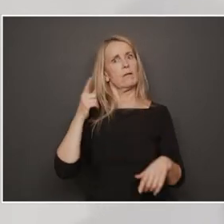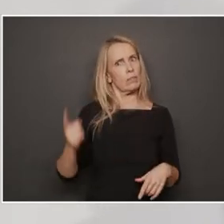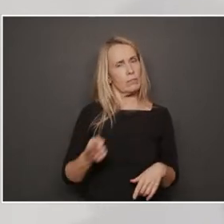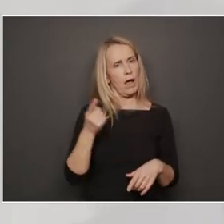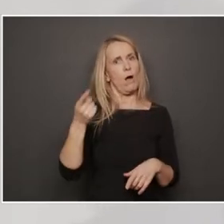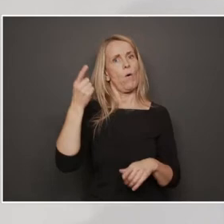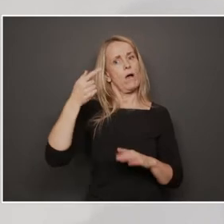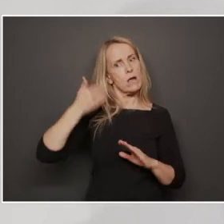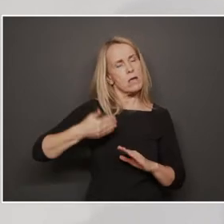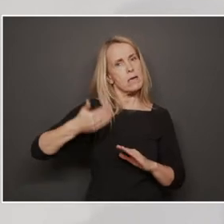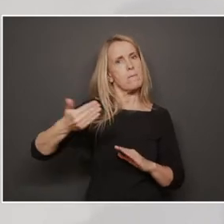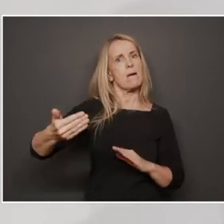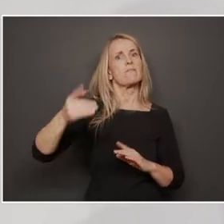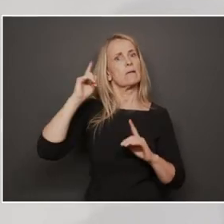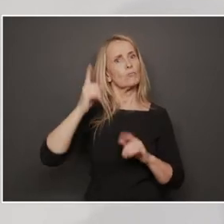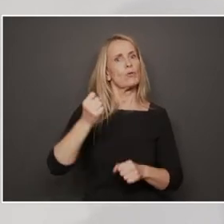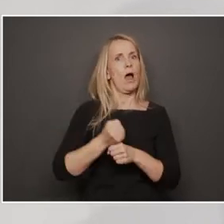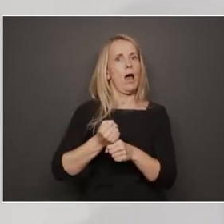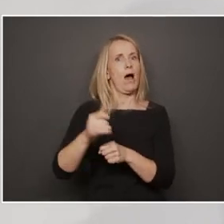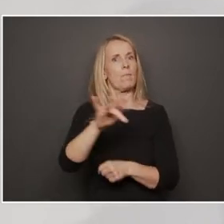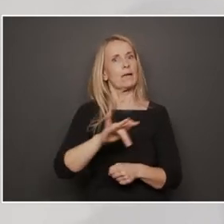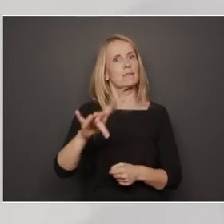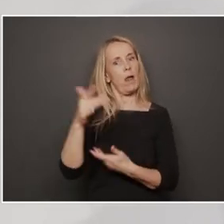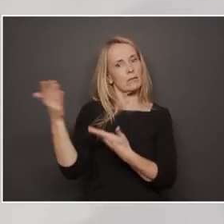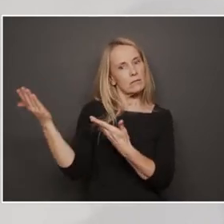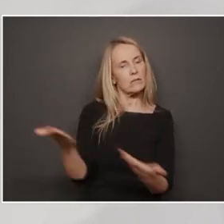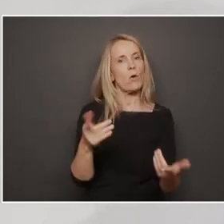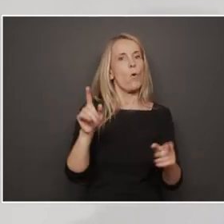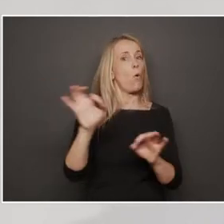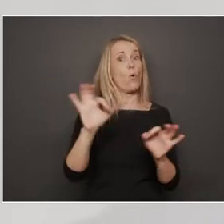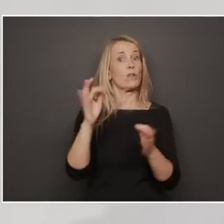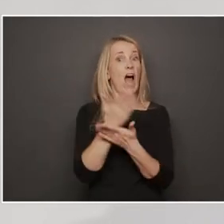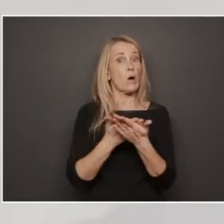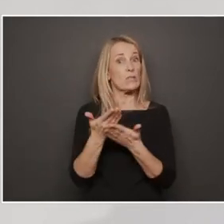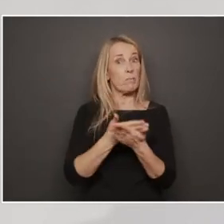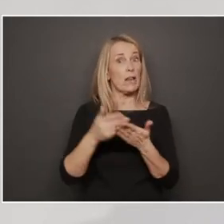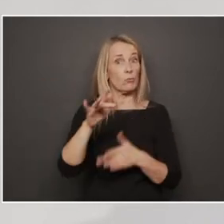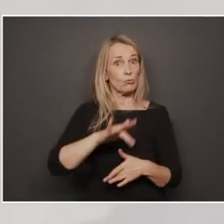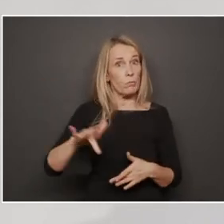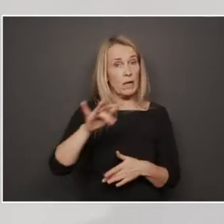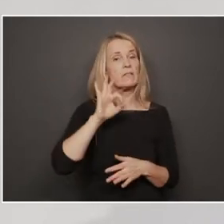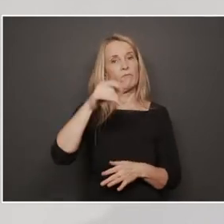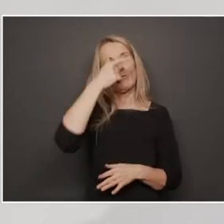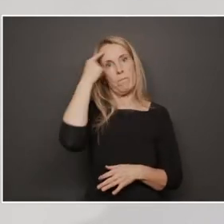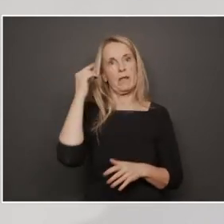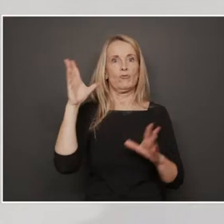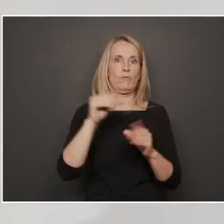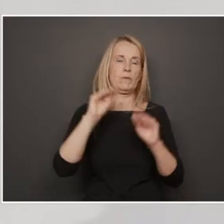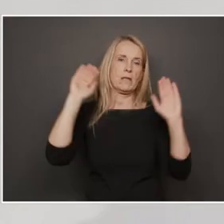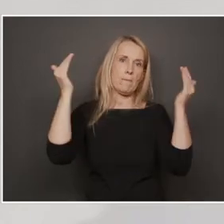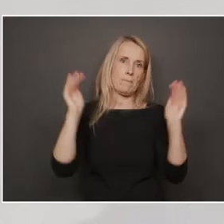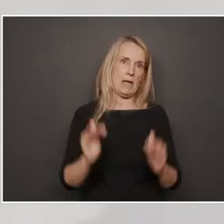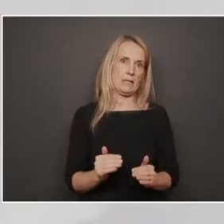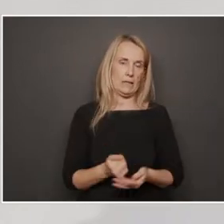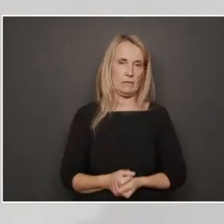wieder adäquate Arbeitsplätze und Ausbildungsplätze für Menschen mit Beeinträchtigung